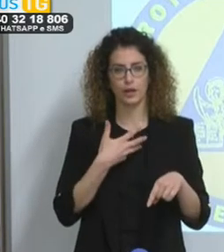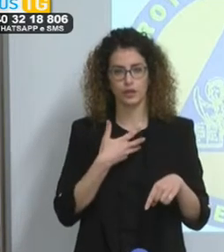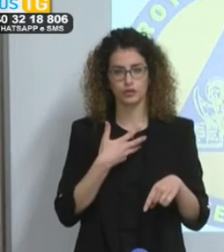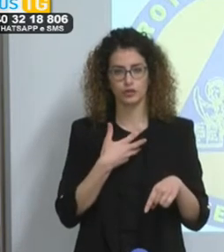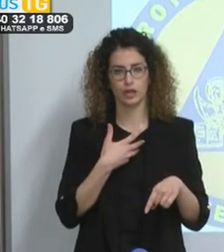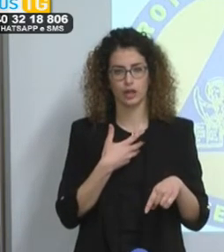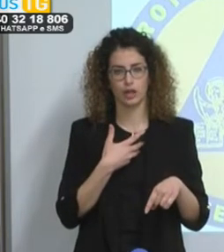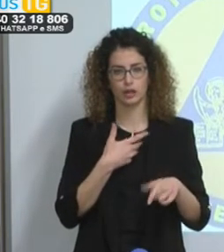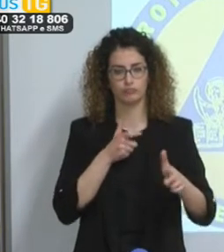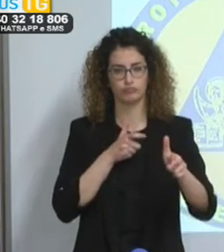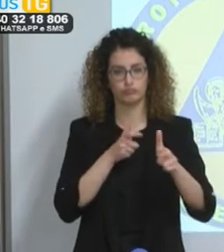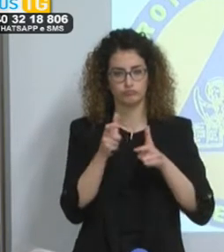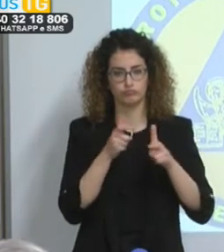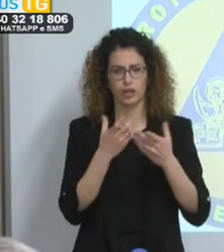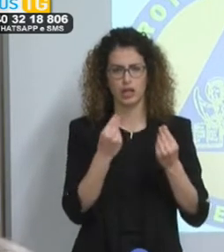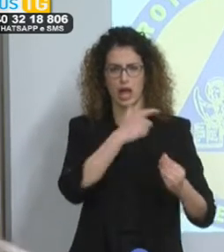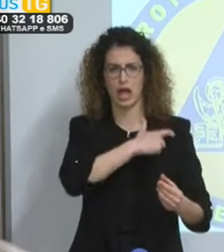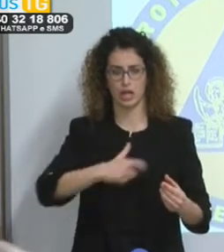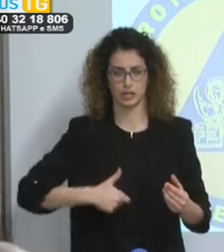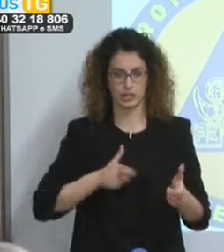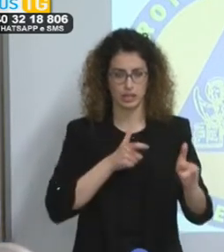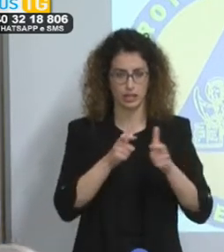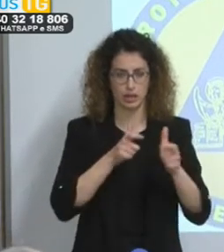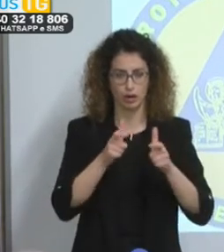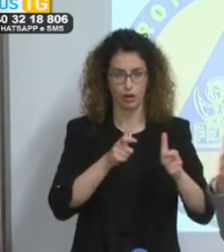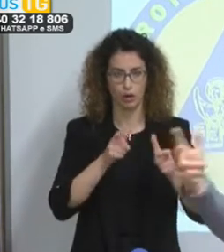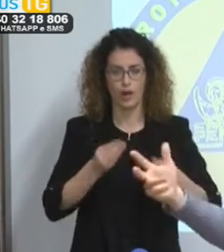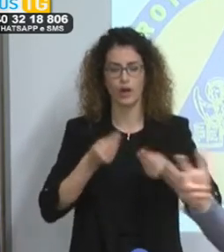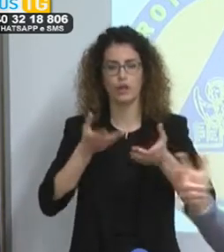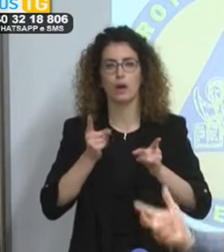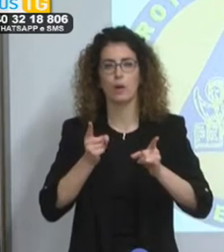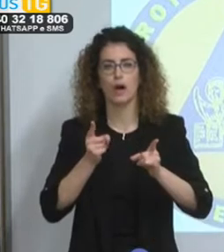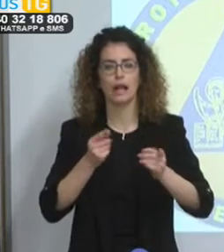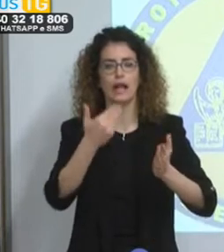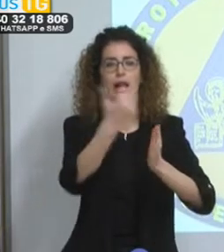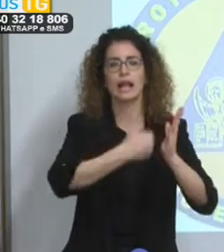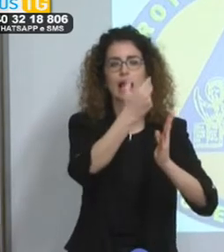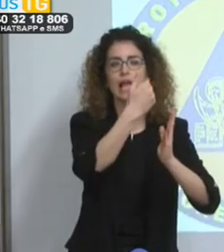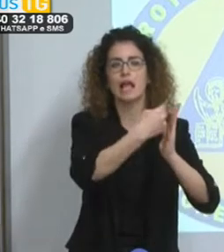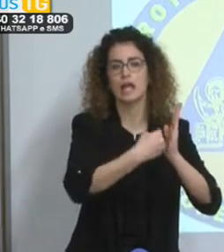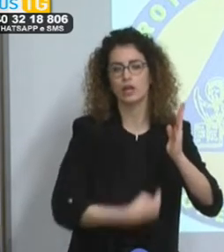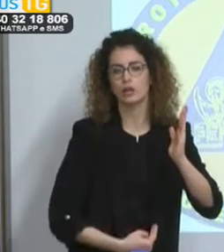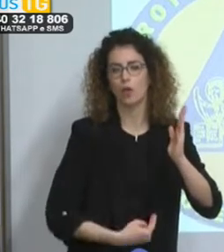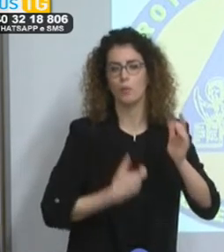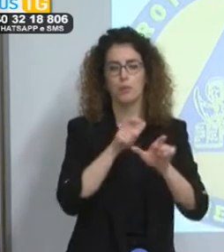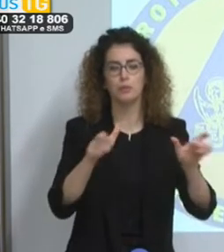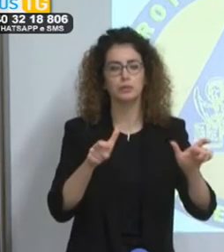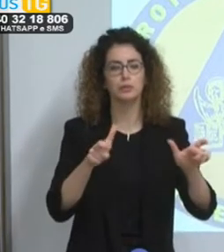una interlocuzione con molti sindaci per dare la lista di alcuni dispersi che non danno segni di